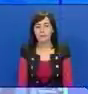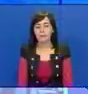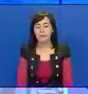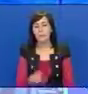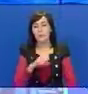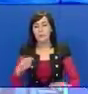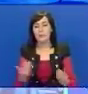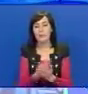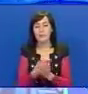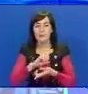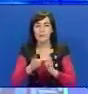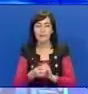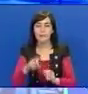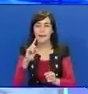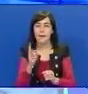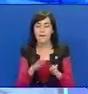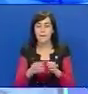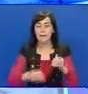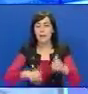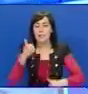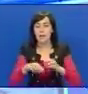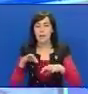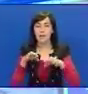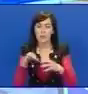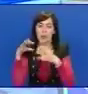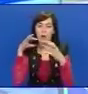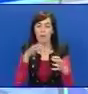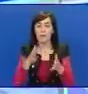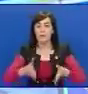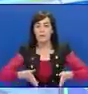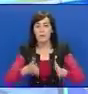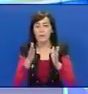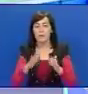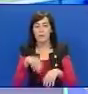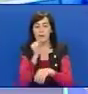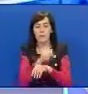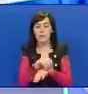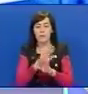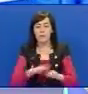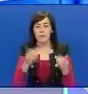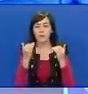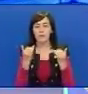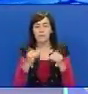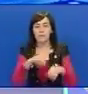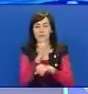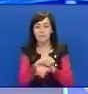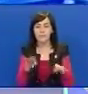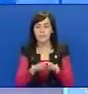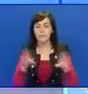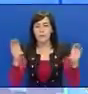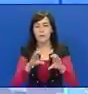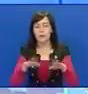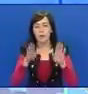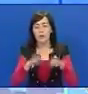Өңір жаңалықтарына ойысамыз. Бір-бірімен жарысқан автобустар, жол жиегіне заңсыз қойылған көліктер, талапқа сай келмейтін аялдамалармен сауда